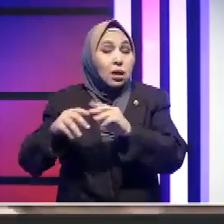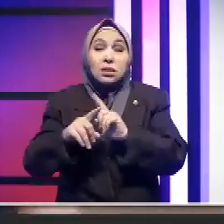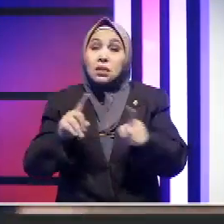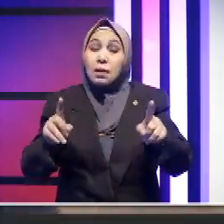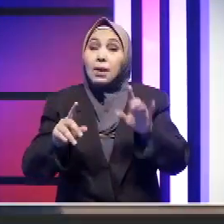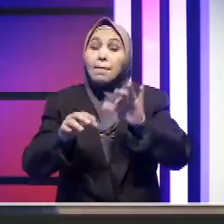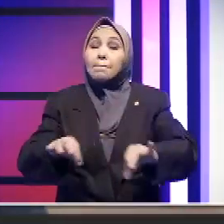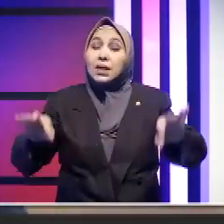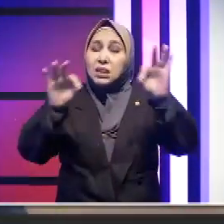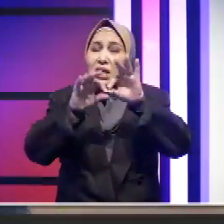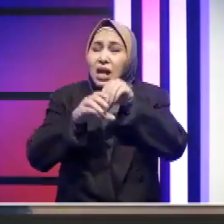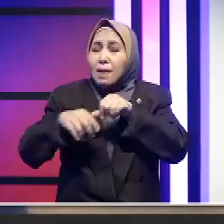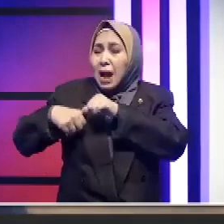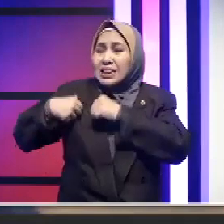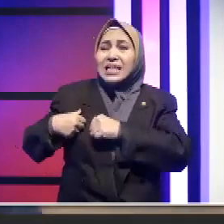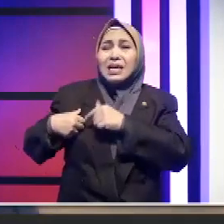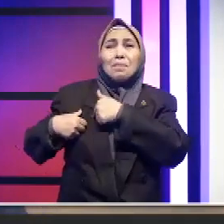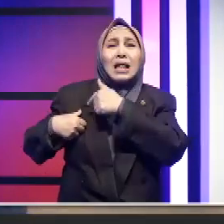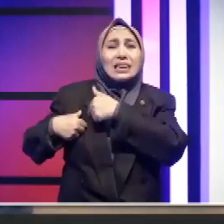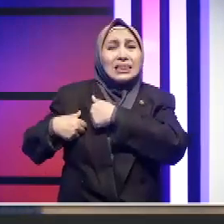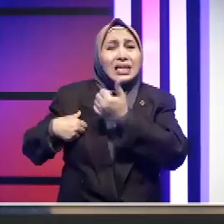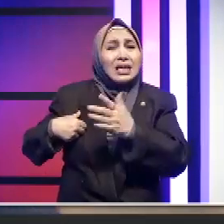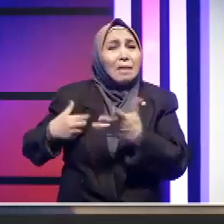yang penting itu dalam hati ok